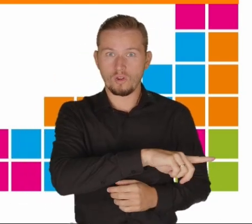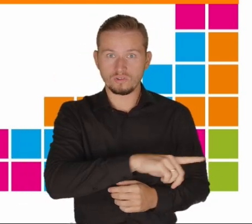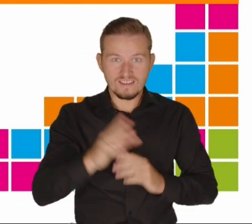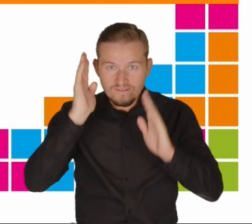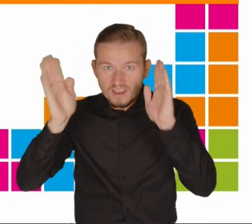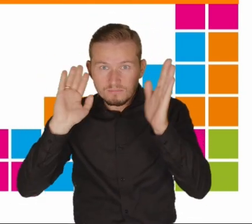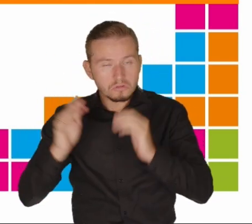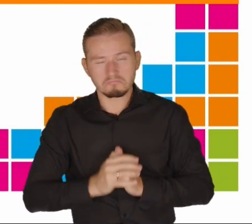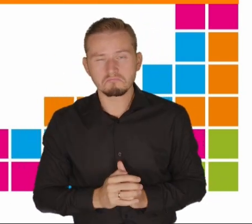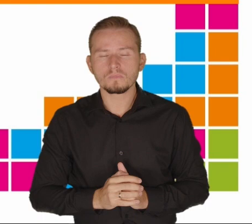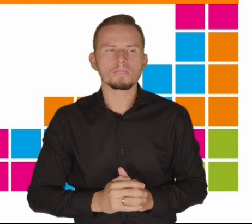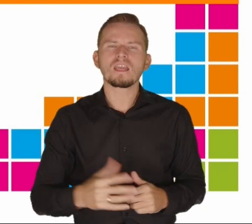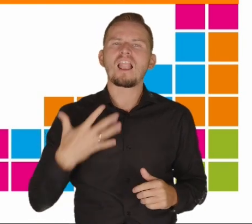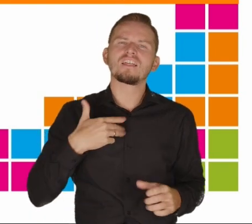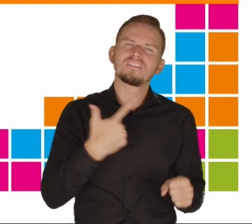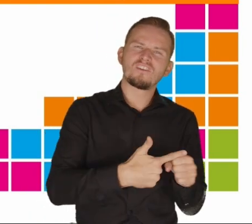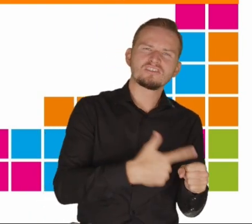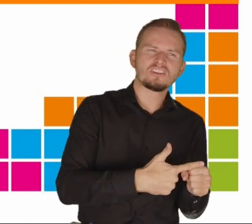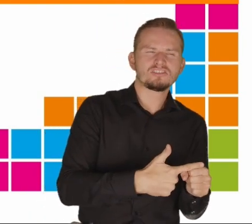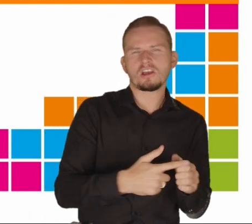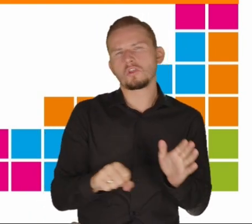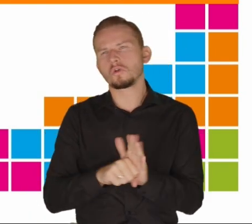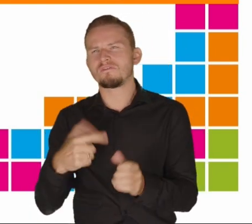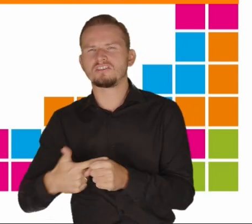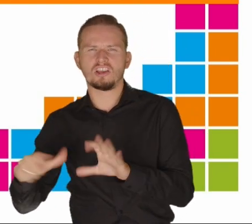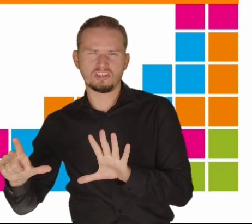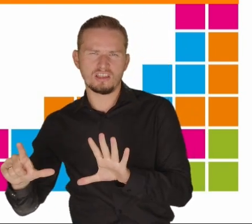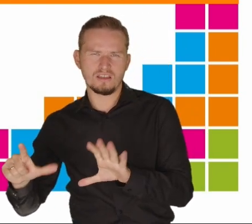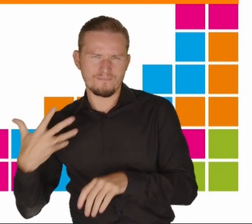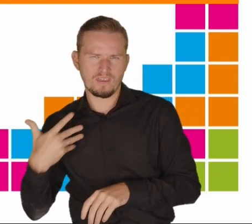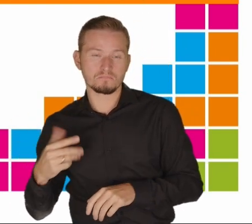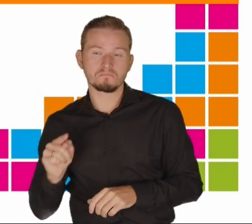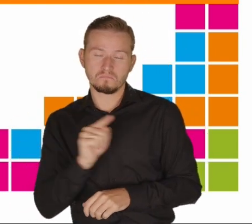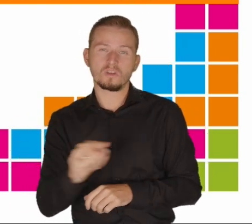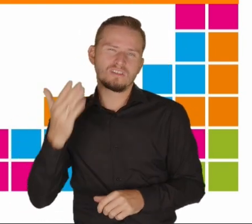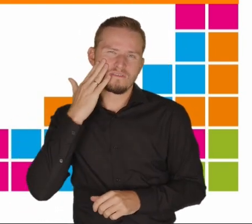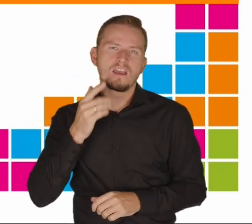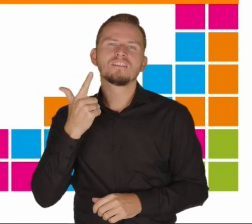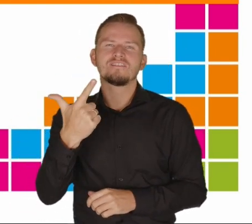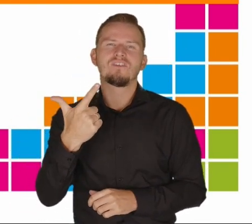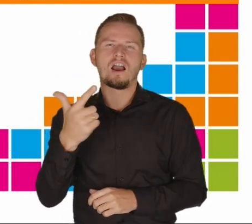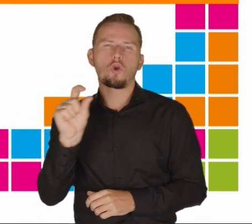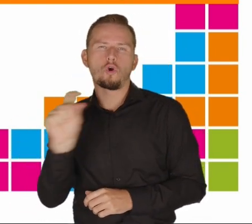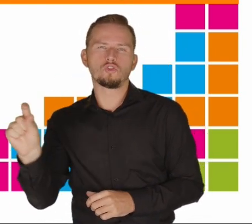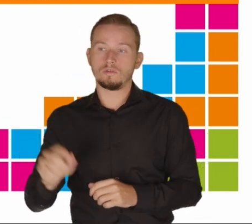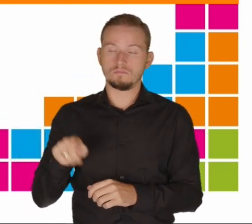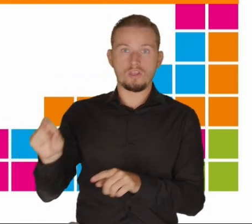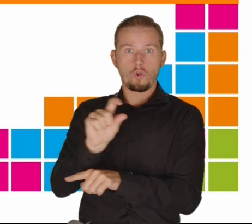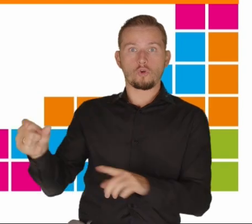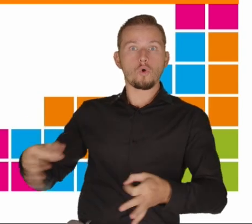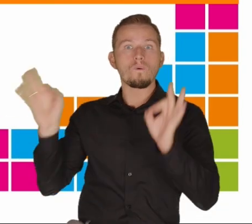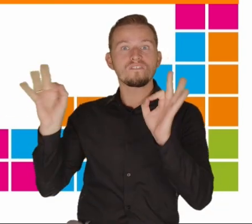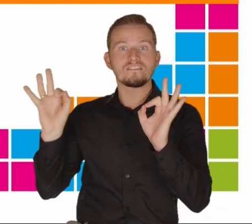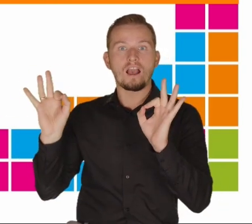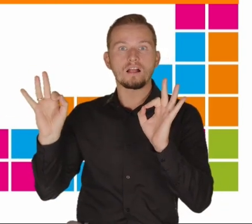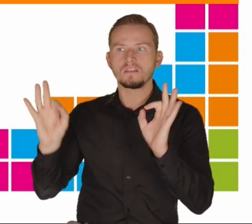tak pomiędzy 22, powiedzmy 27 lat, wiedziały, że muszą mieć dwa konta. Jedno konto, które jest kontem oficjalnym, takim, na